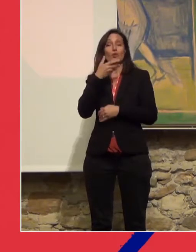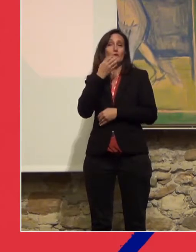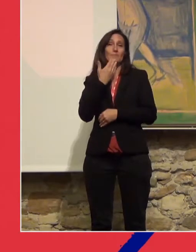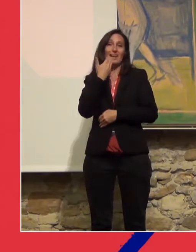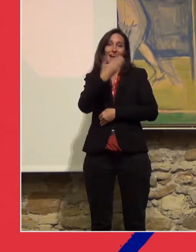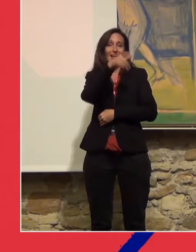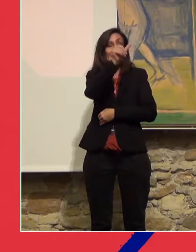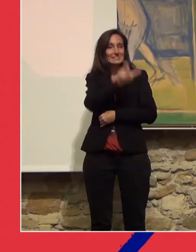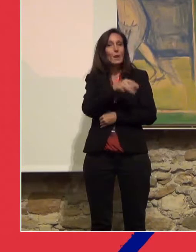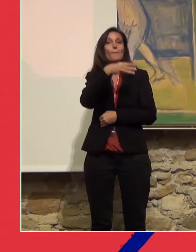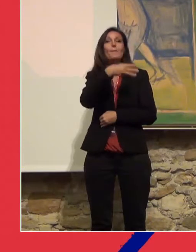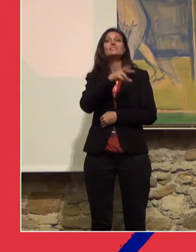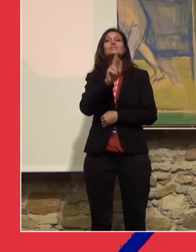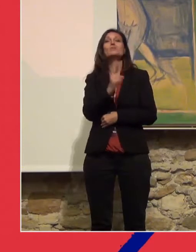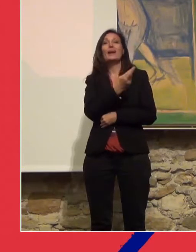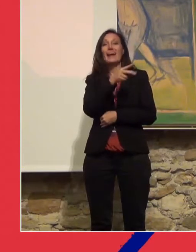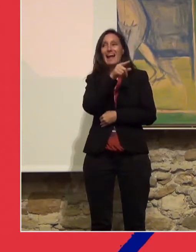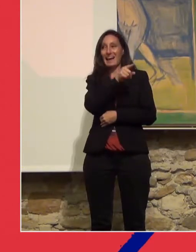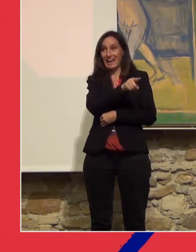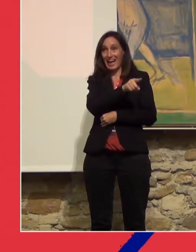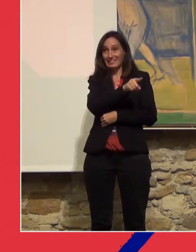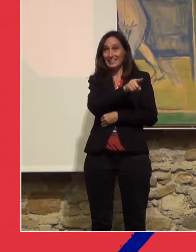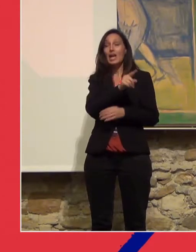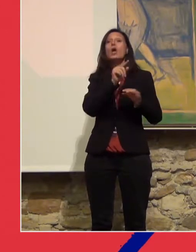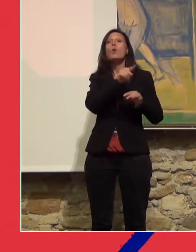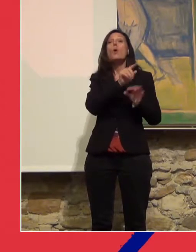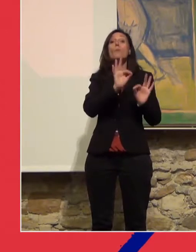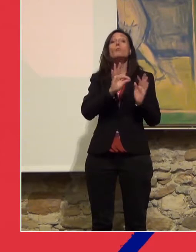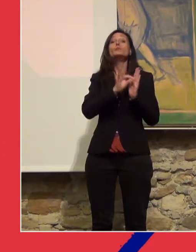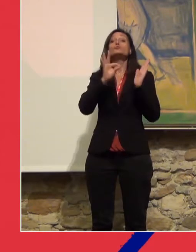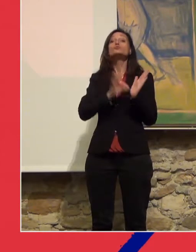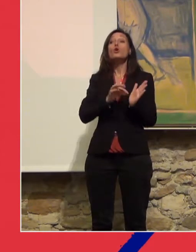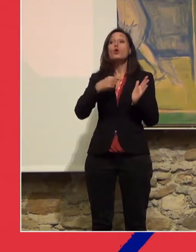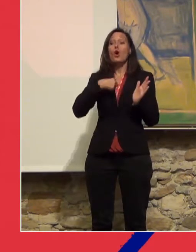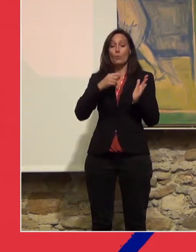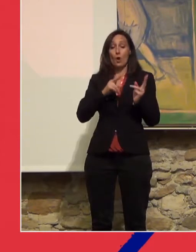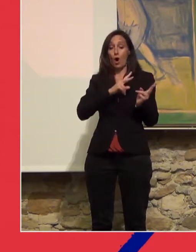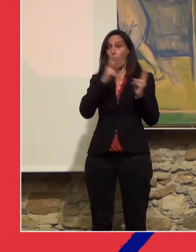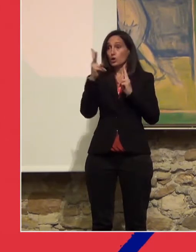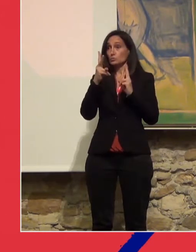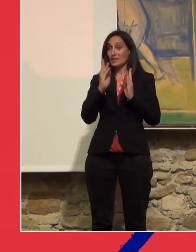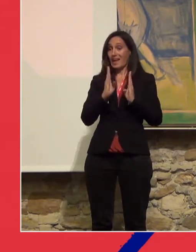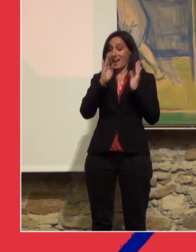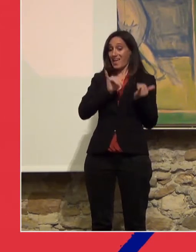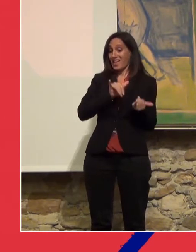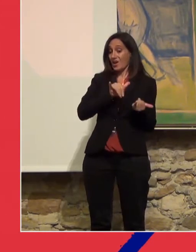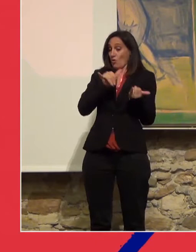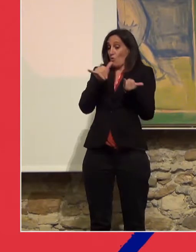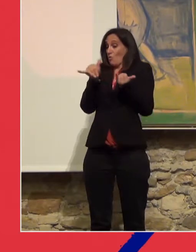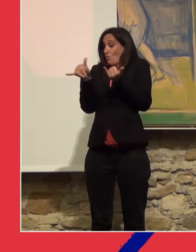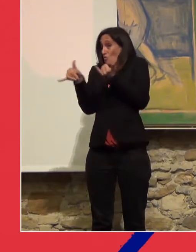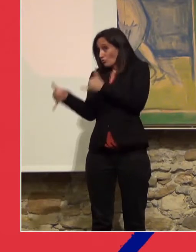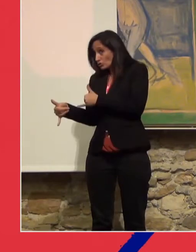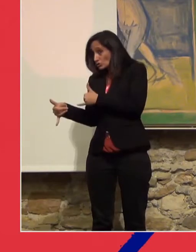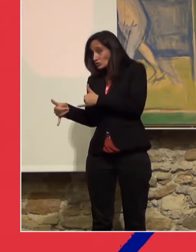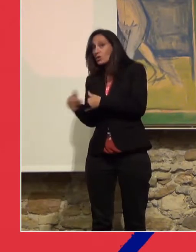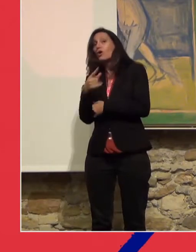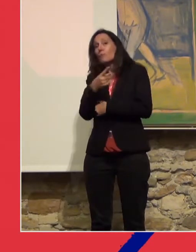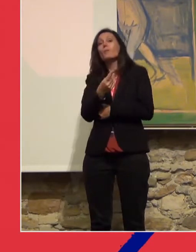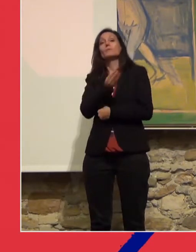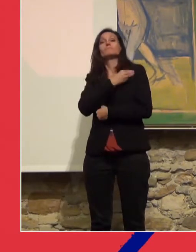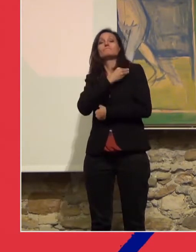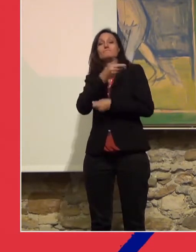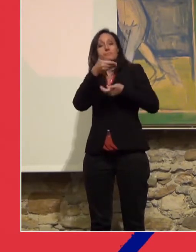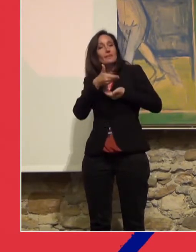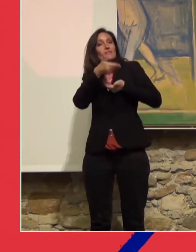che proprio il giorno della mia dimissione dall'ospedale mi ha rivolto questo invito a venire qui con voi ad